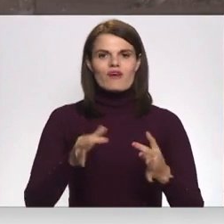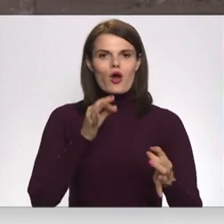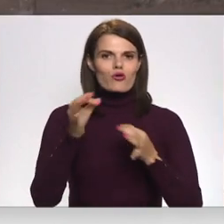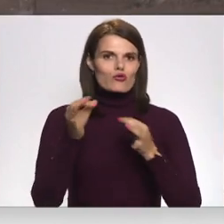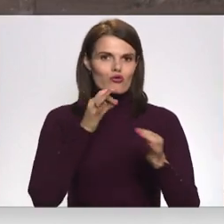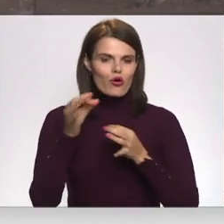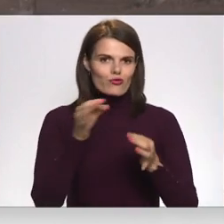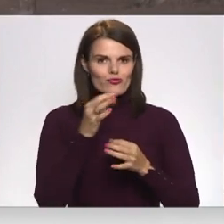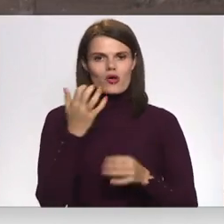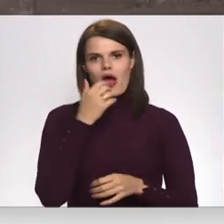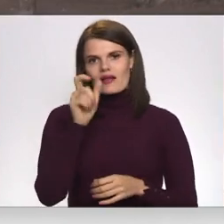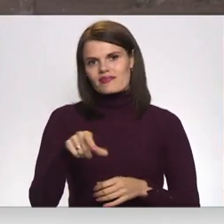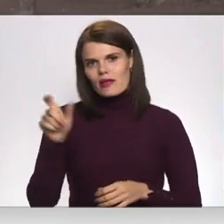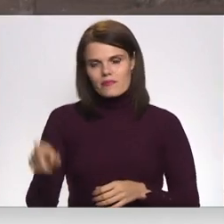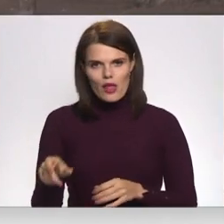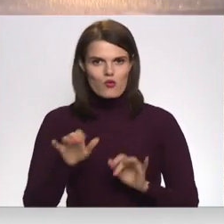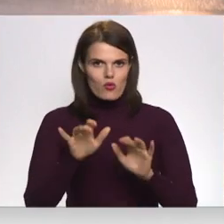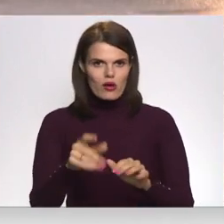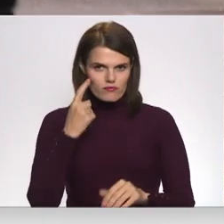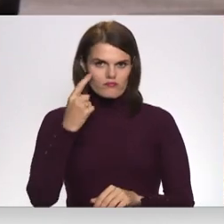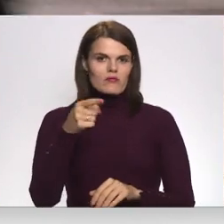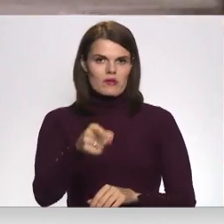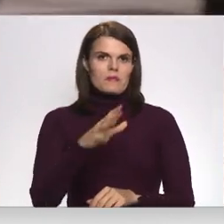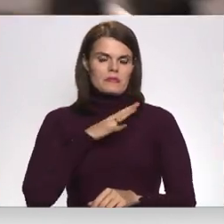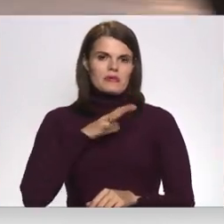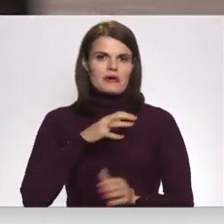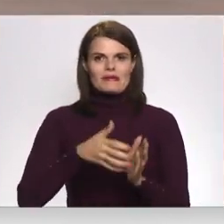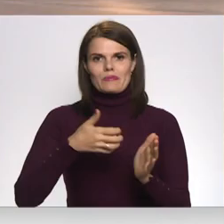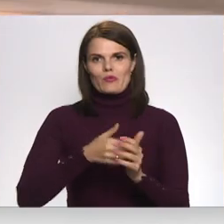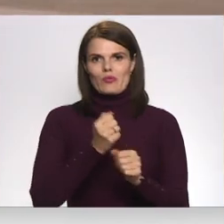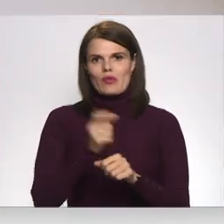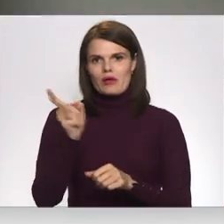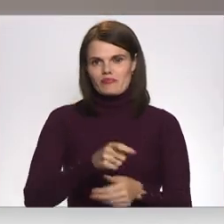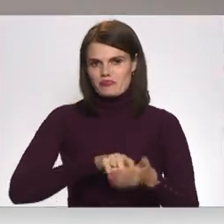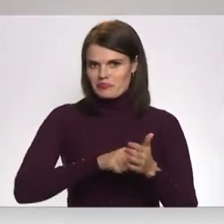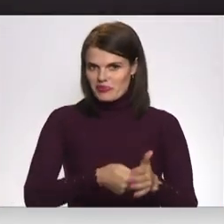konsultējot ārzemniekus. Vita Anstrate, Ivo Žepickis, Latvijas televīzija.